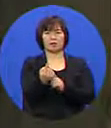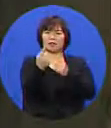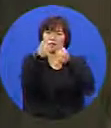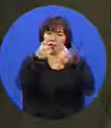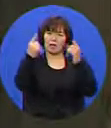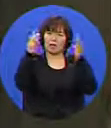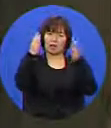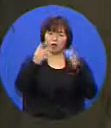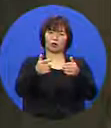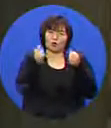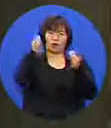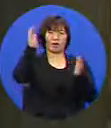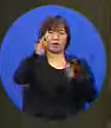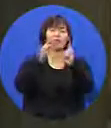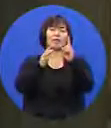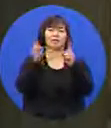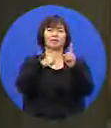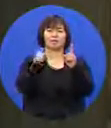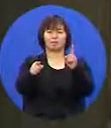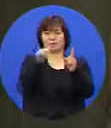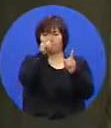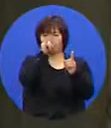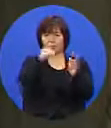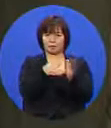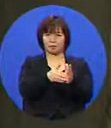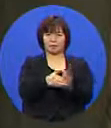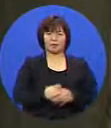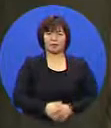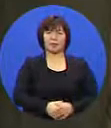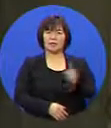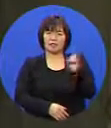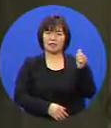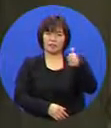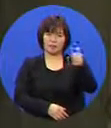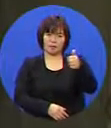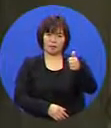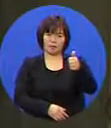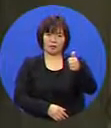대학 졸업생이 한 분 있었습니다. 그런데